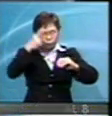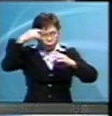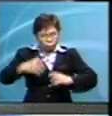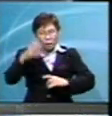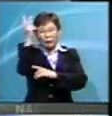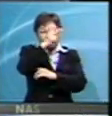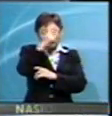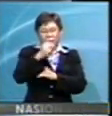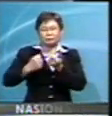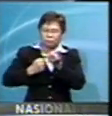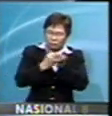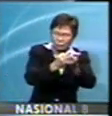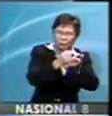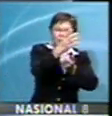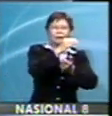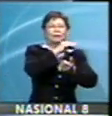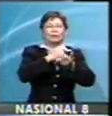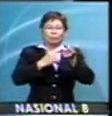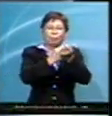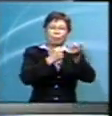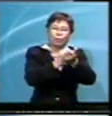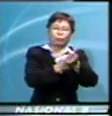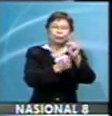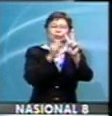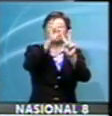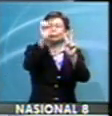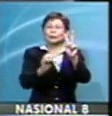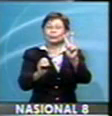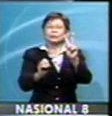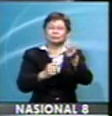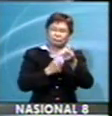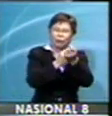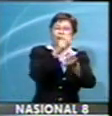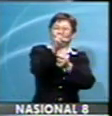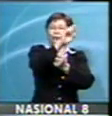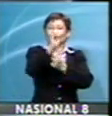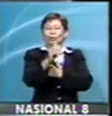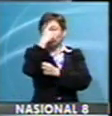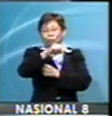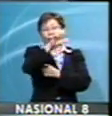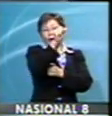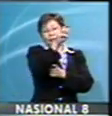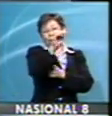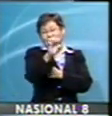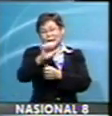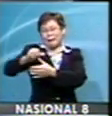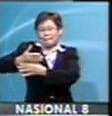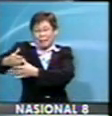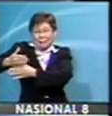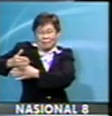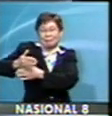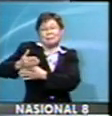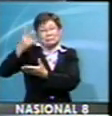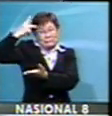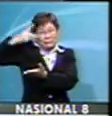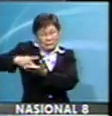akan memberi subsidi kadar faedah sebanyak 2% untuk SME partner yang dikenal pasti dan dengan cara